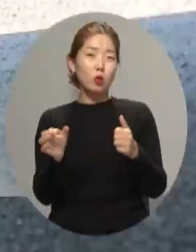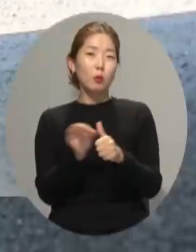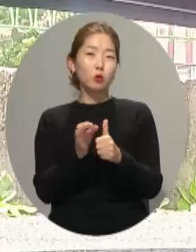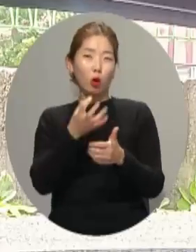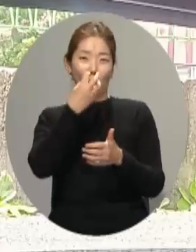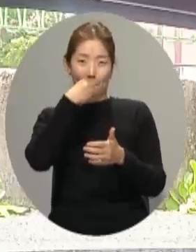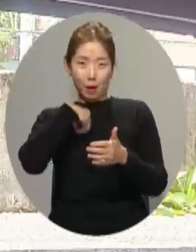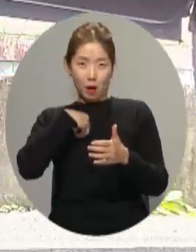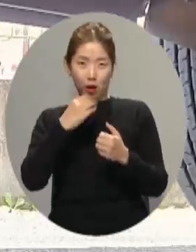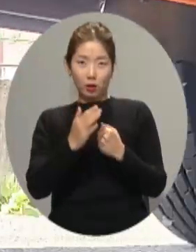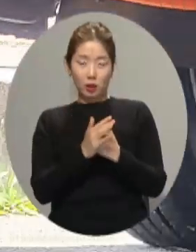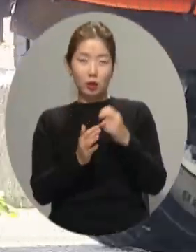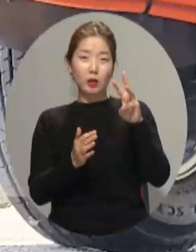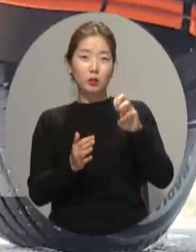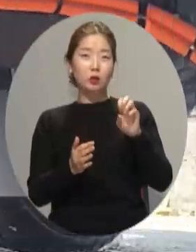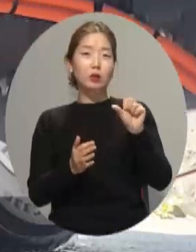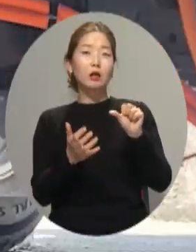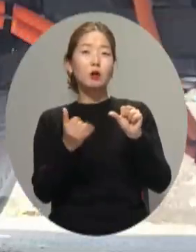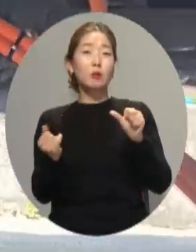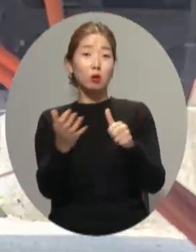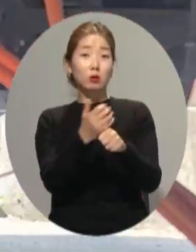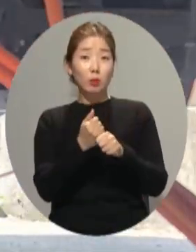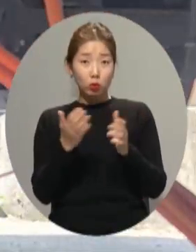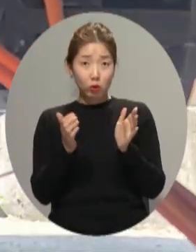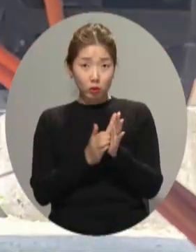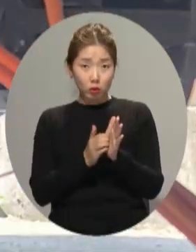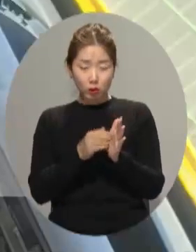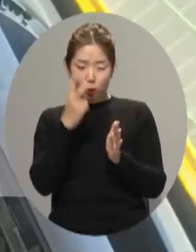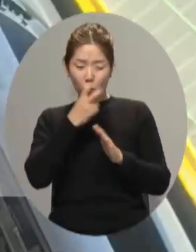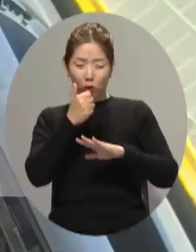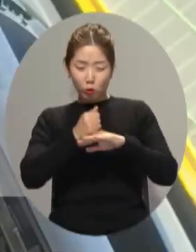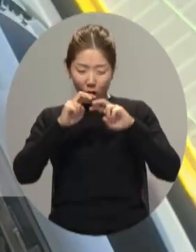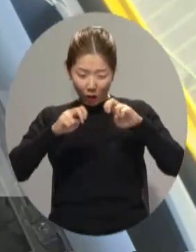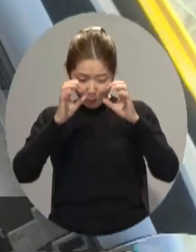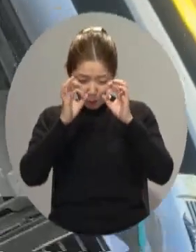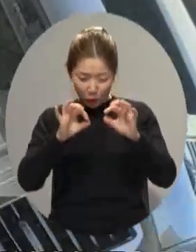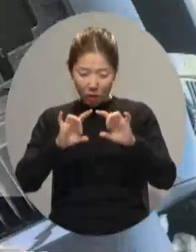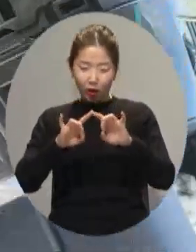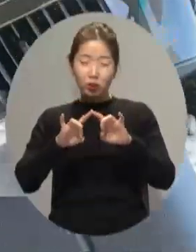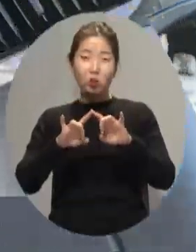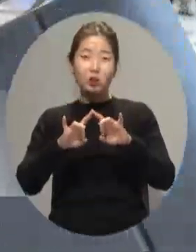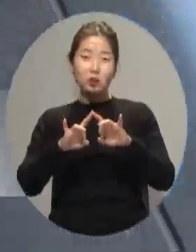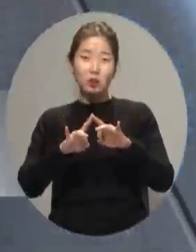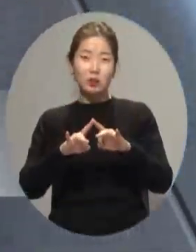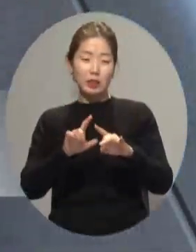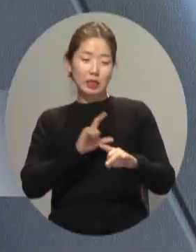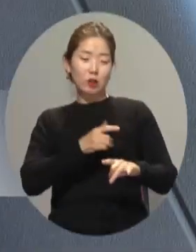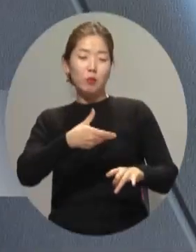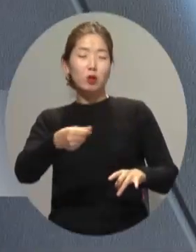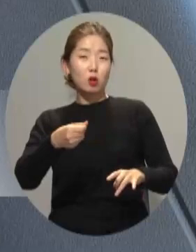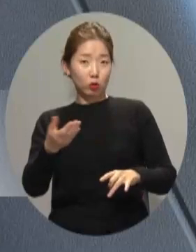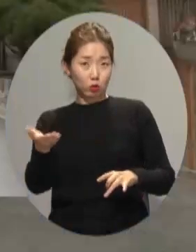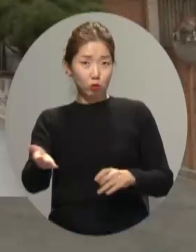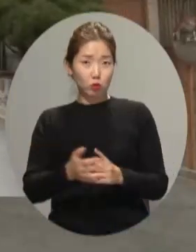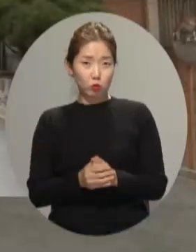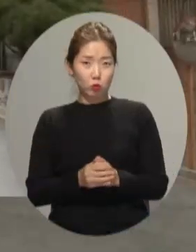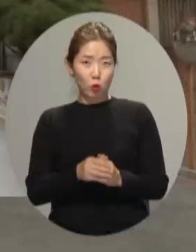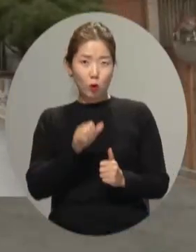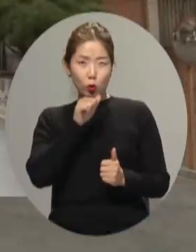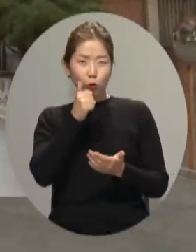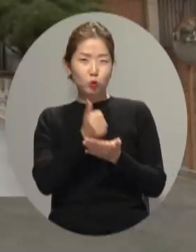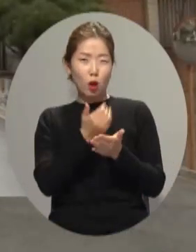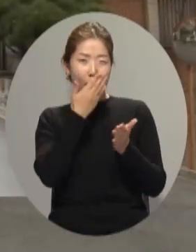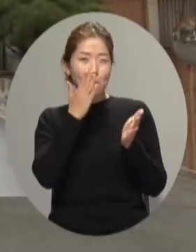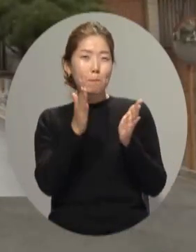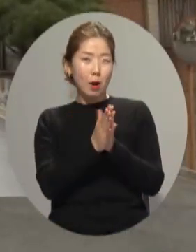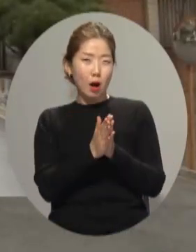편취한 혐의로 35명을 대거 검거했는데 수사 결과 전기차를 구매한 것처럼 명의를 빌려주는 등 범죄를 공모한 업체